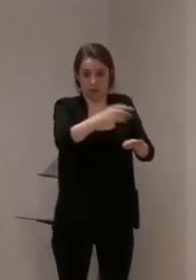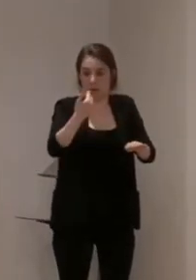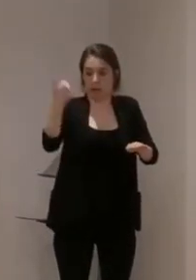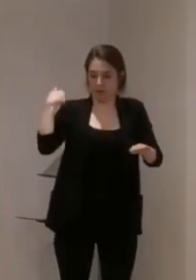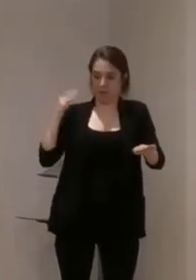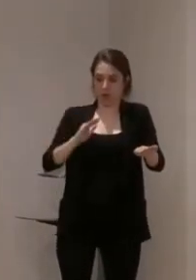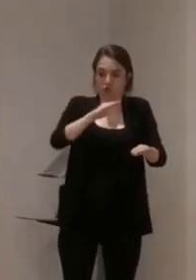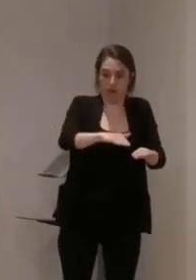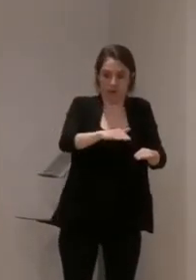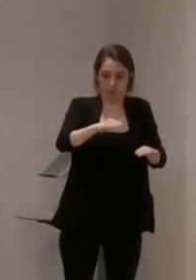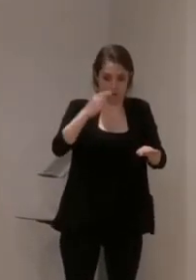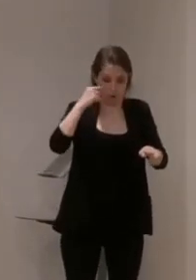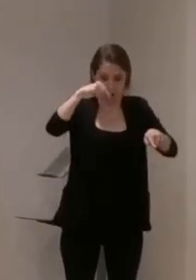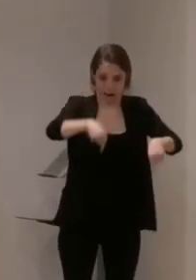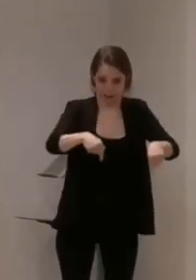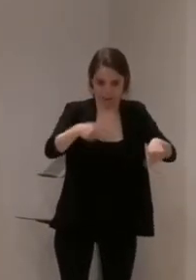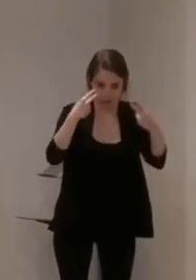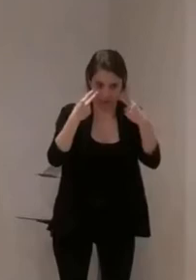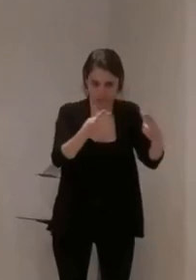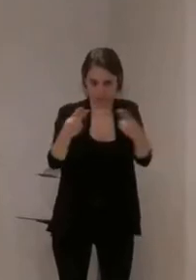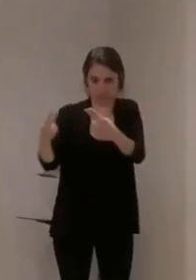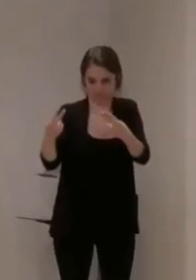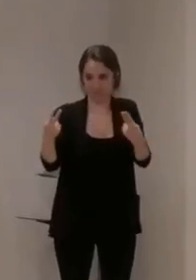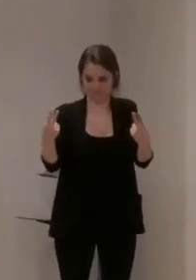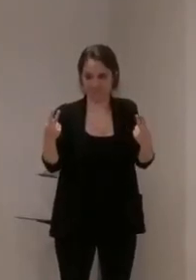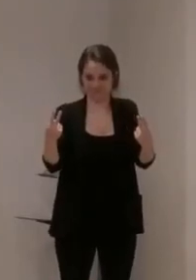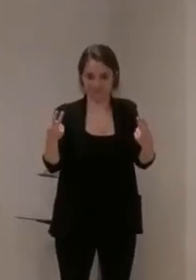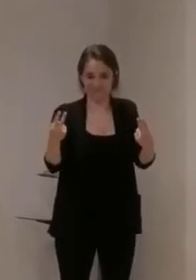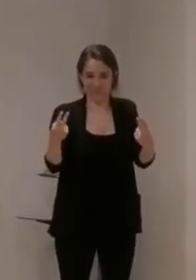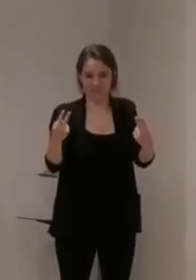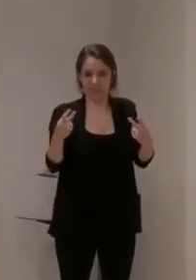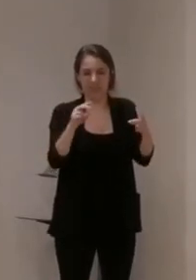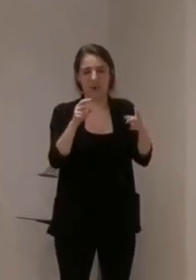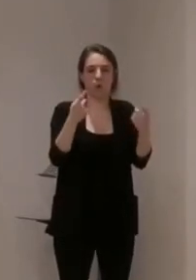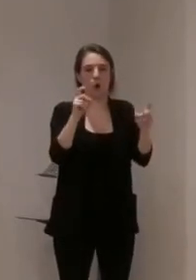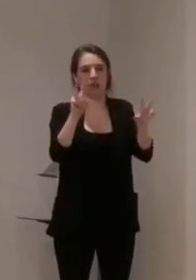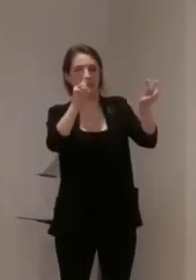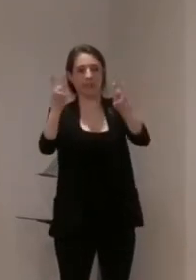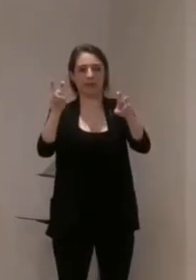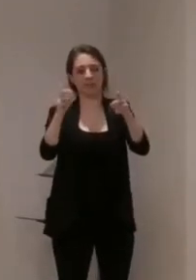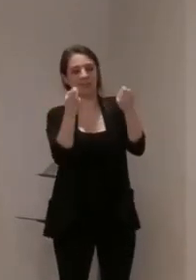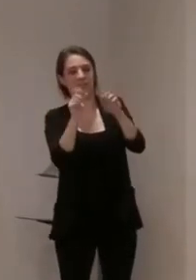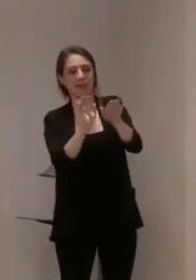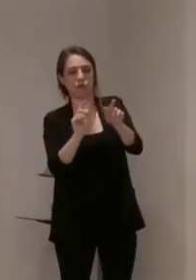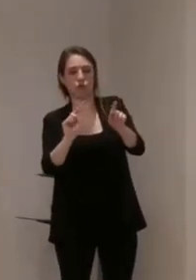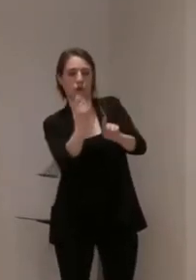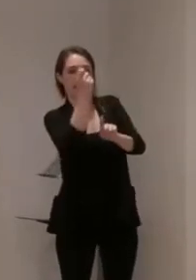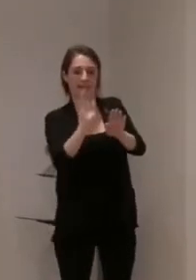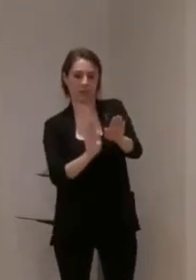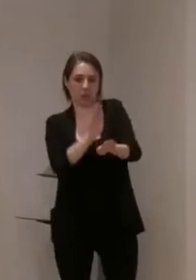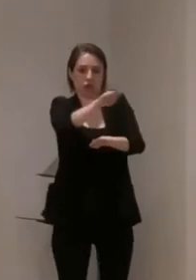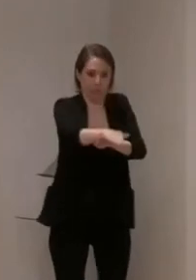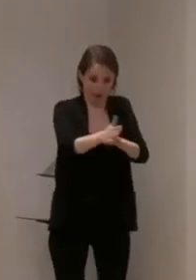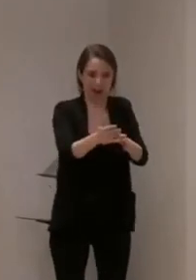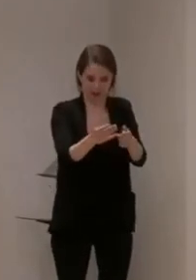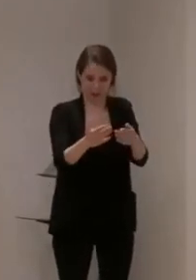ajuda a veure el present i les qüestions que realment necessitem d'alguna manera superar i